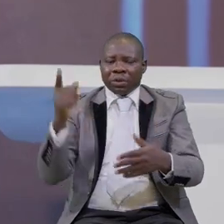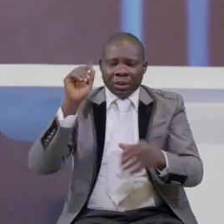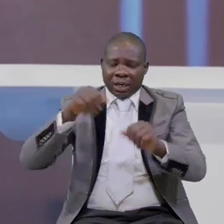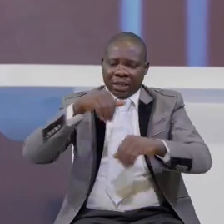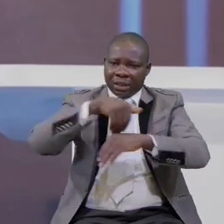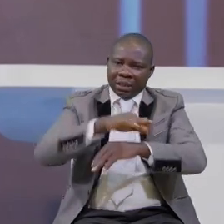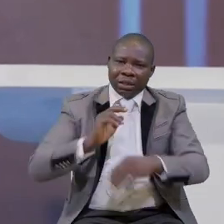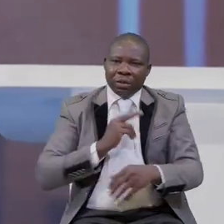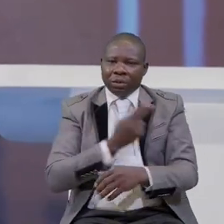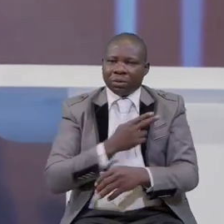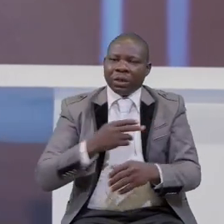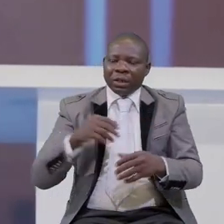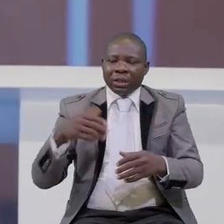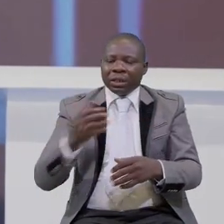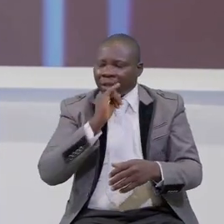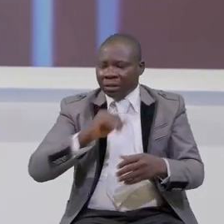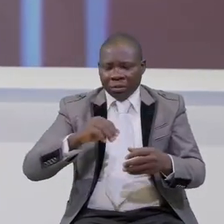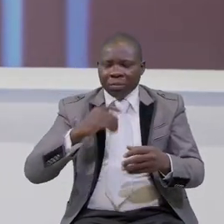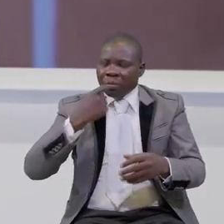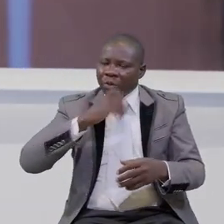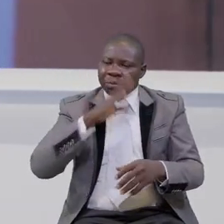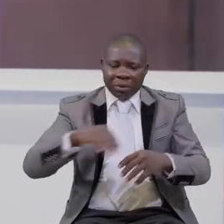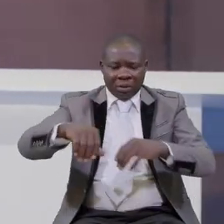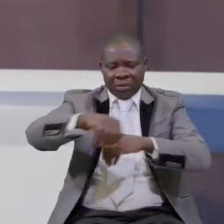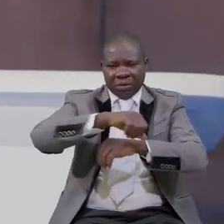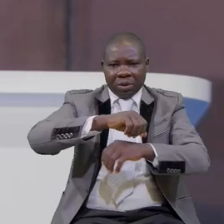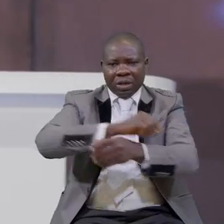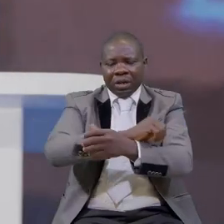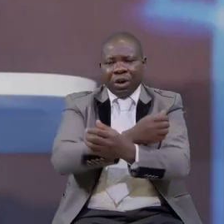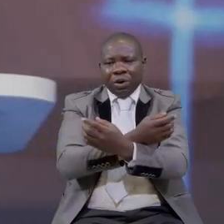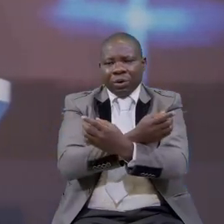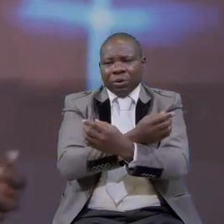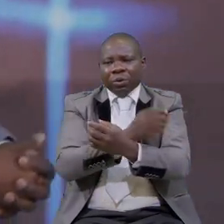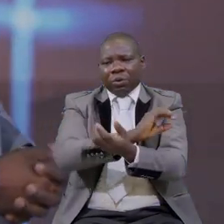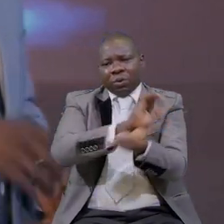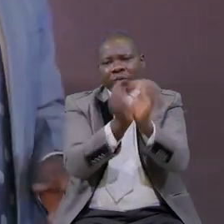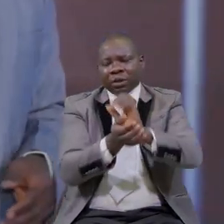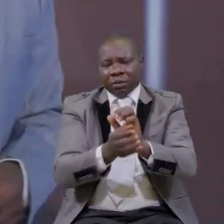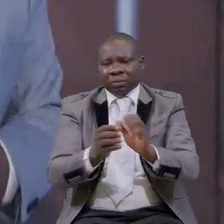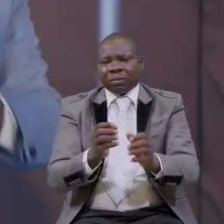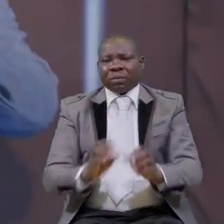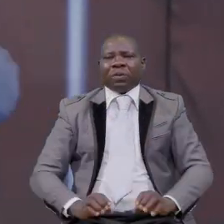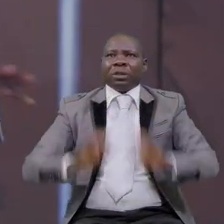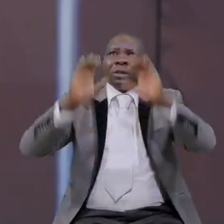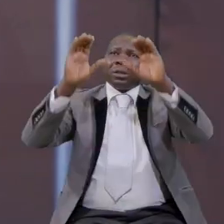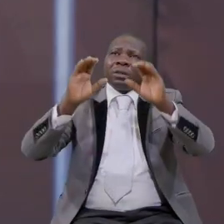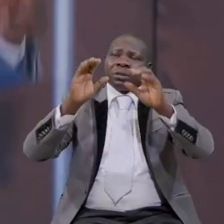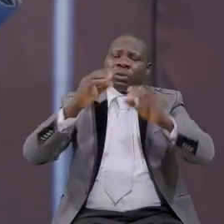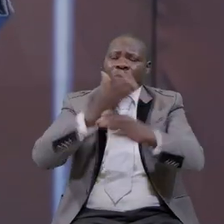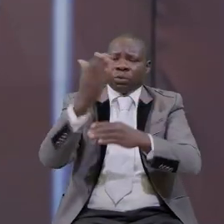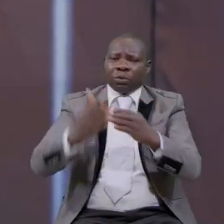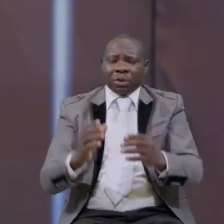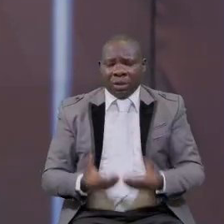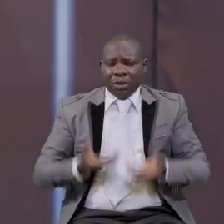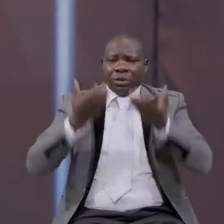l'onction, il faut la conversion. Il faut la consécration au Seigneur. La